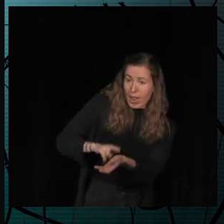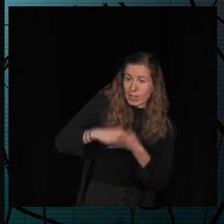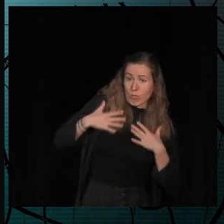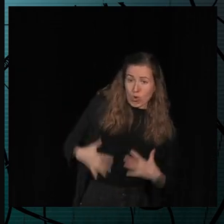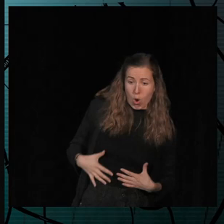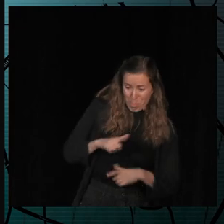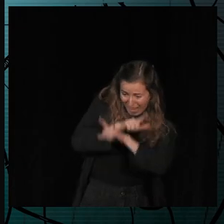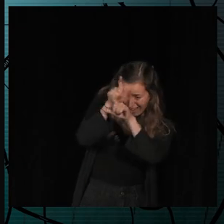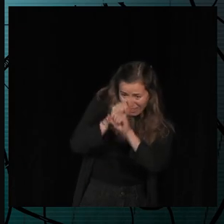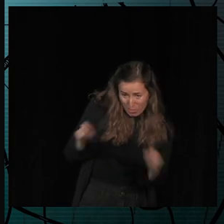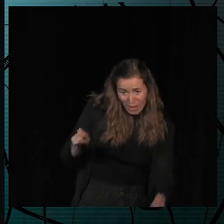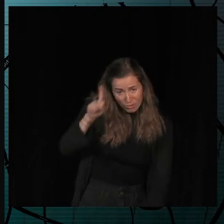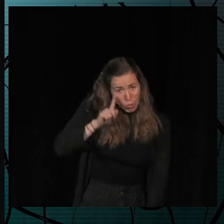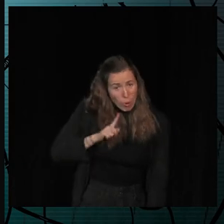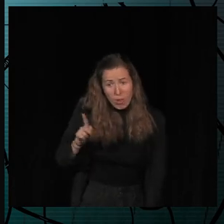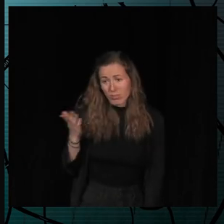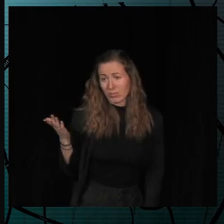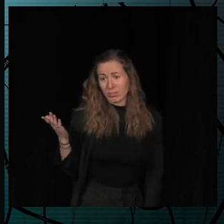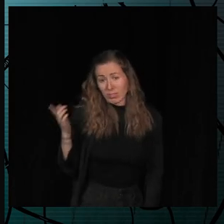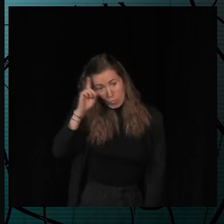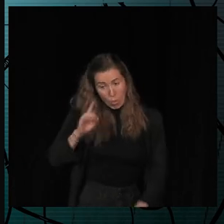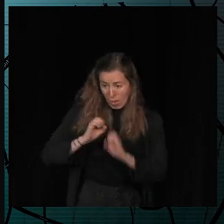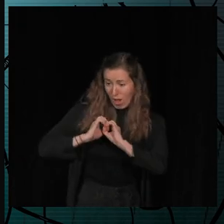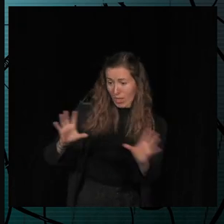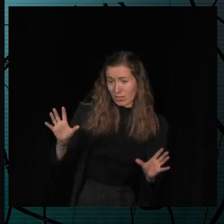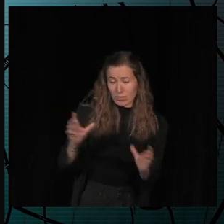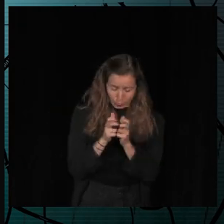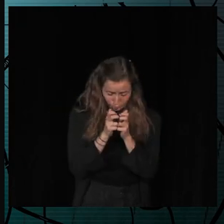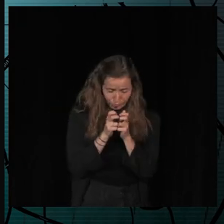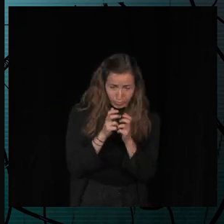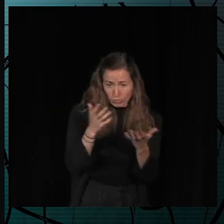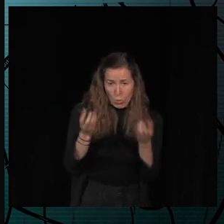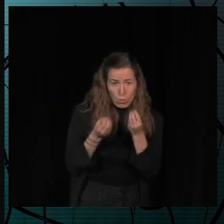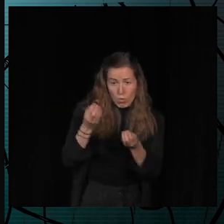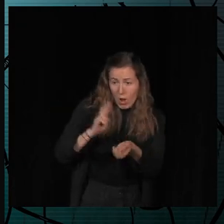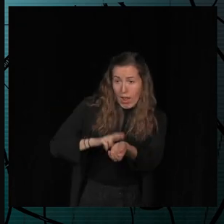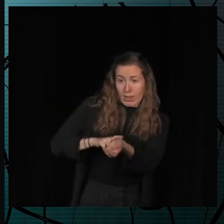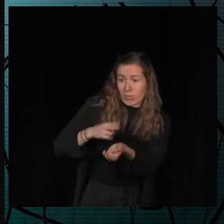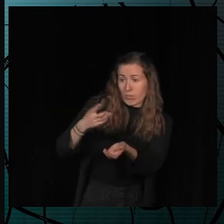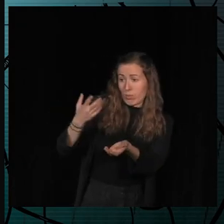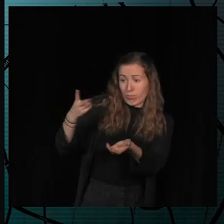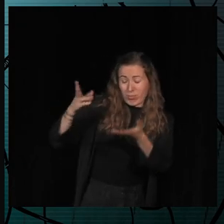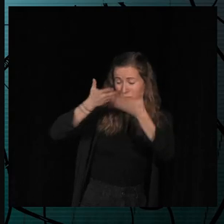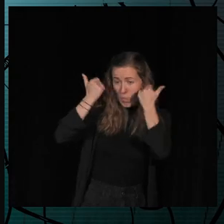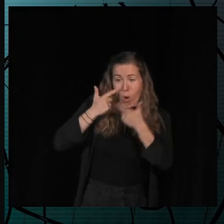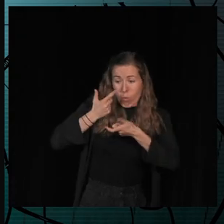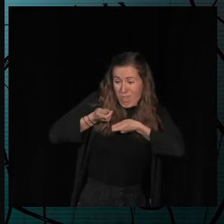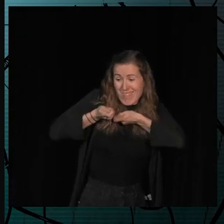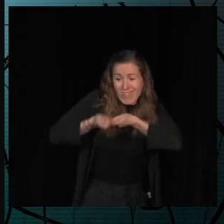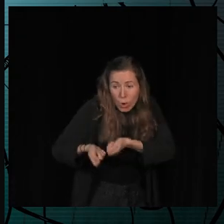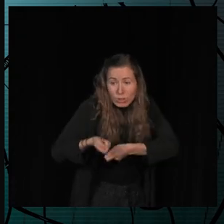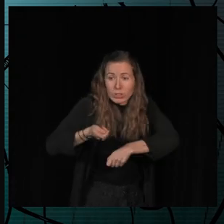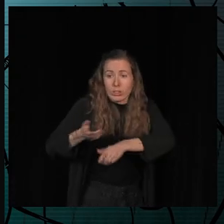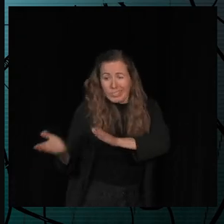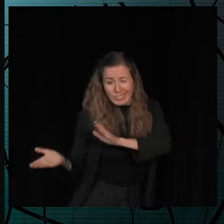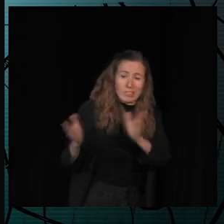les laisser bah voilà être sur un rythme normal et bon je trollle un petit peu mais c'est vrai que je